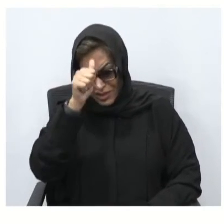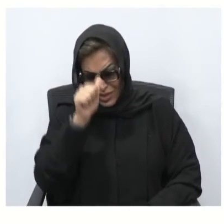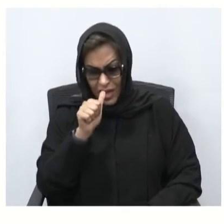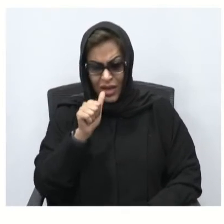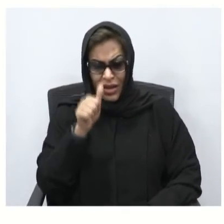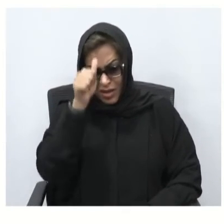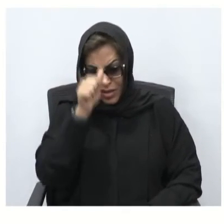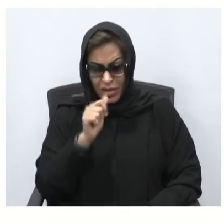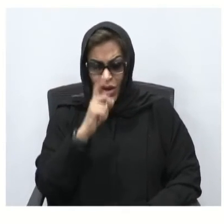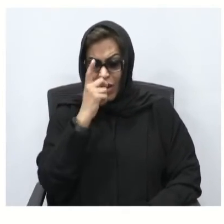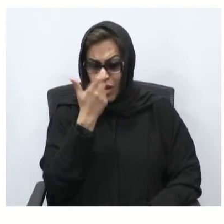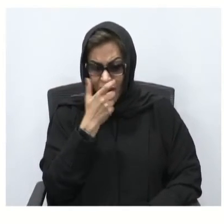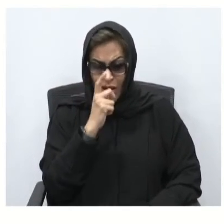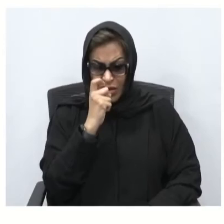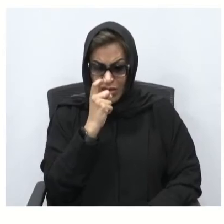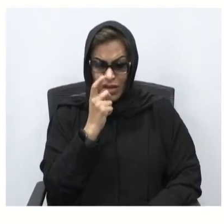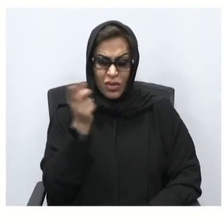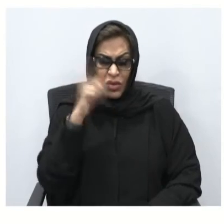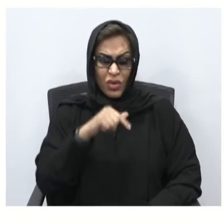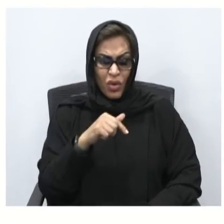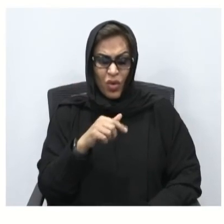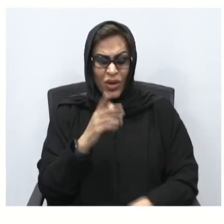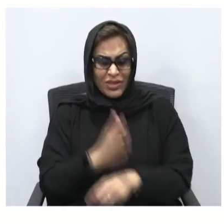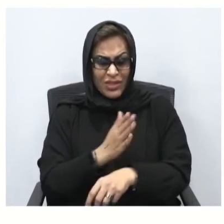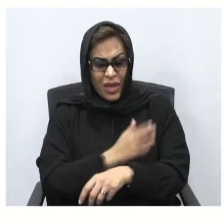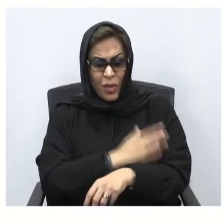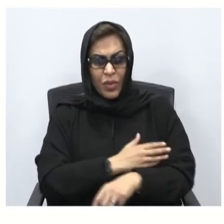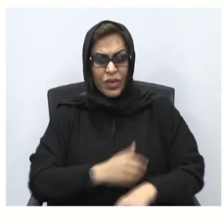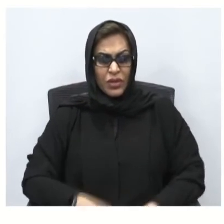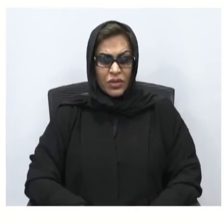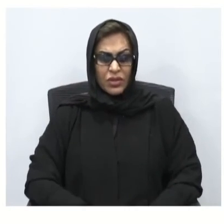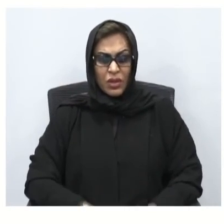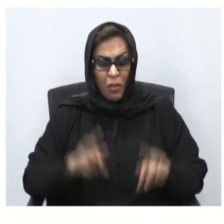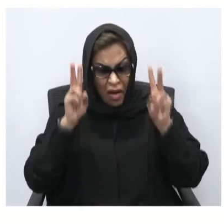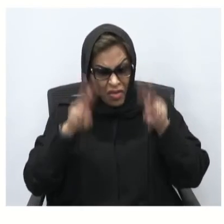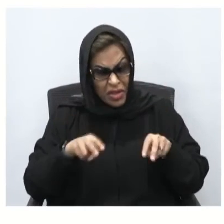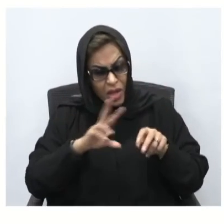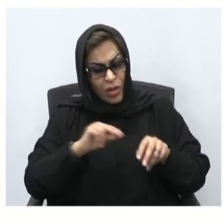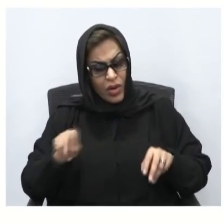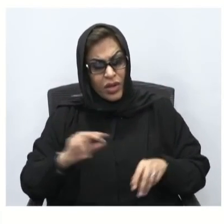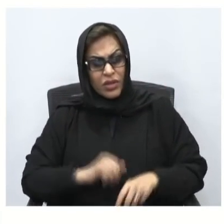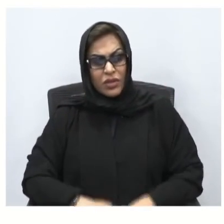تزيد من حالات الربو الاجهاد والضغط ايضا وكذلك بعض